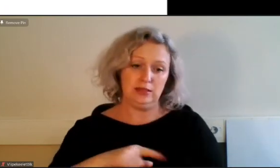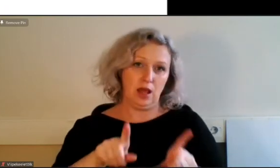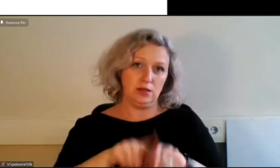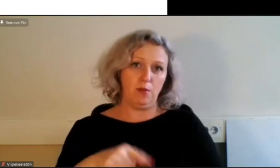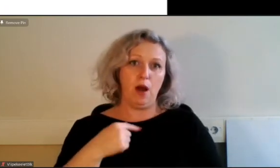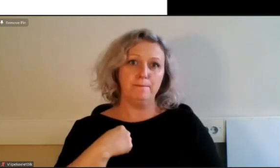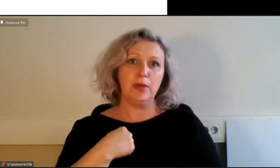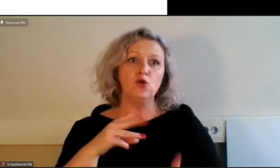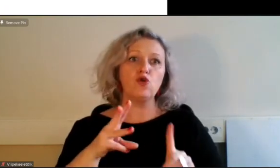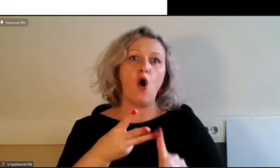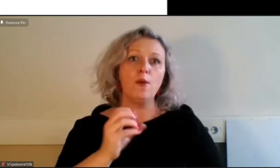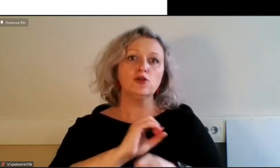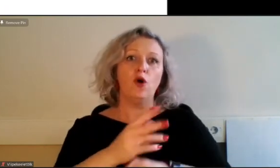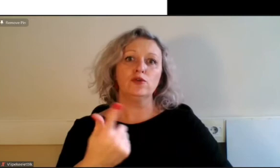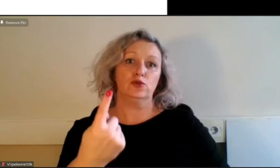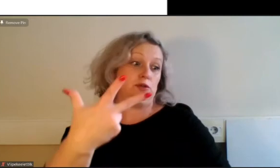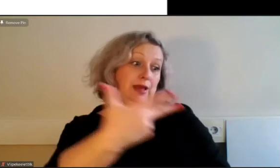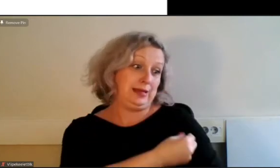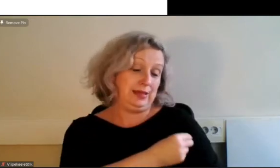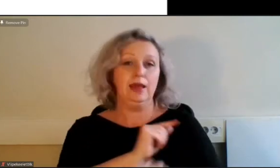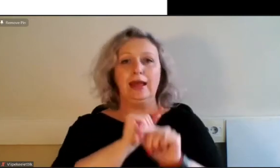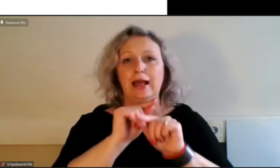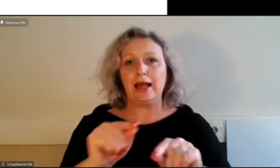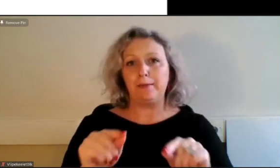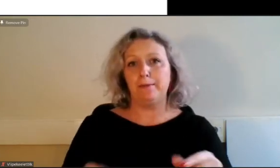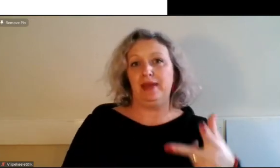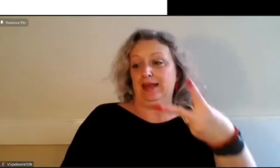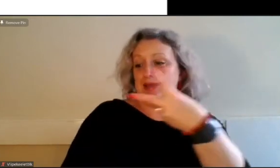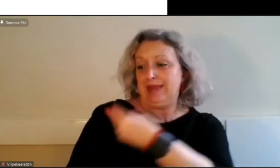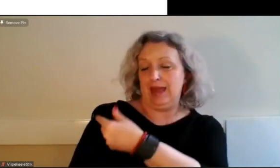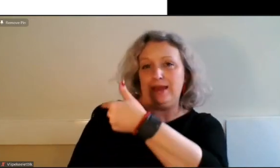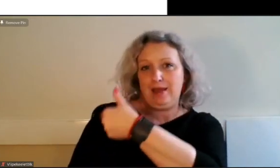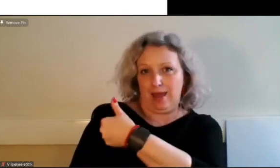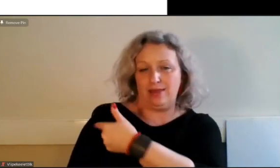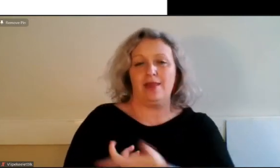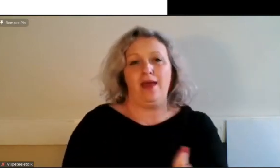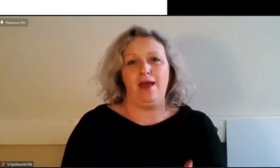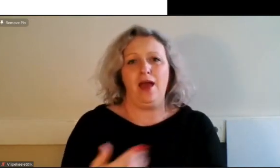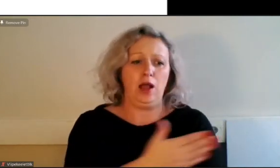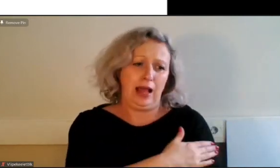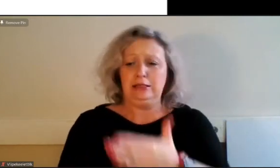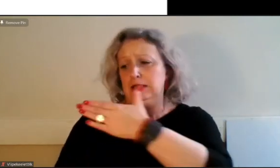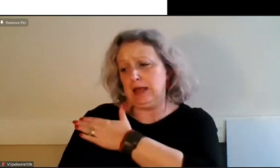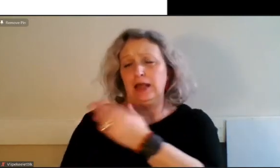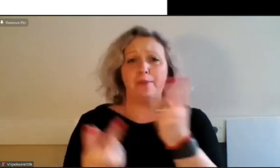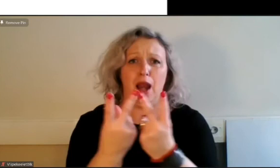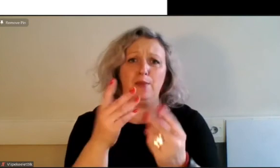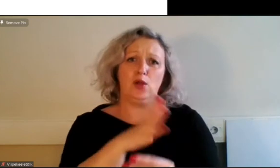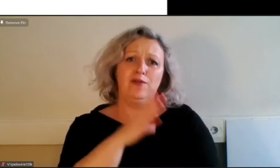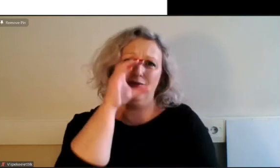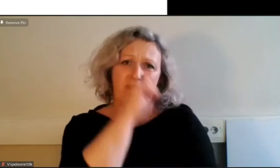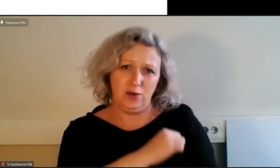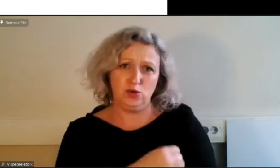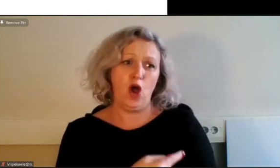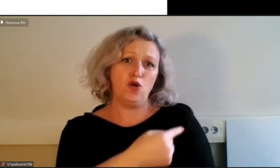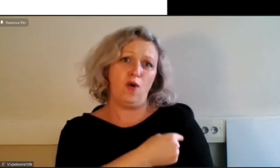Nii. Ja kuna meid ootab ees ka gripihooaeg ja me üldse ei tea, mida sellest arvata, siis ma panin siia 2